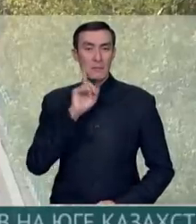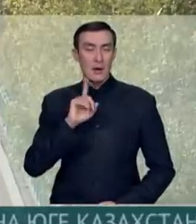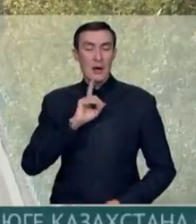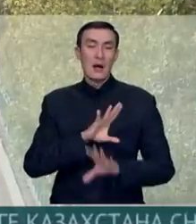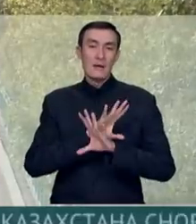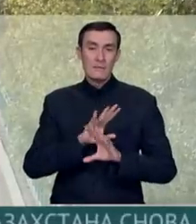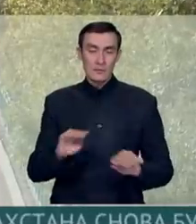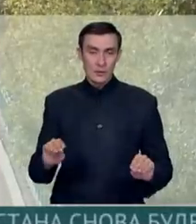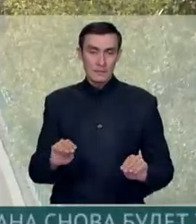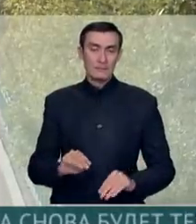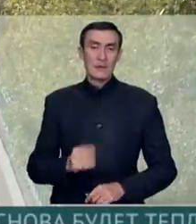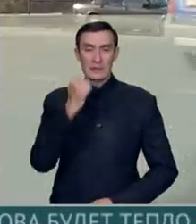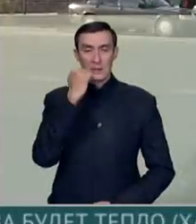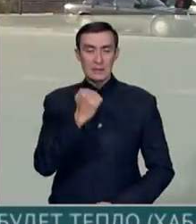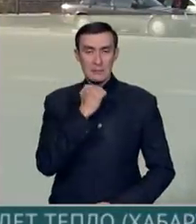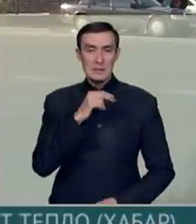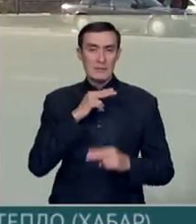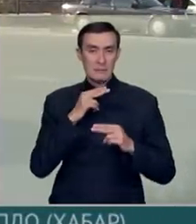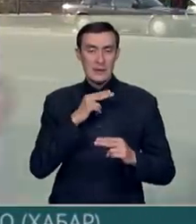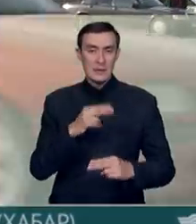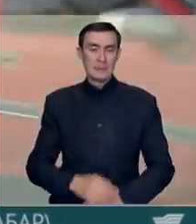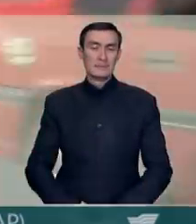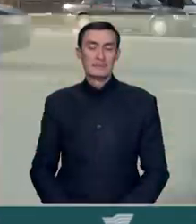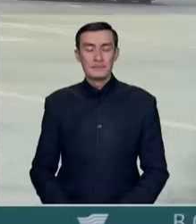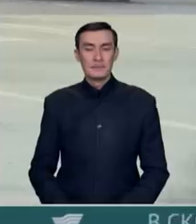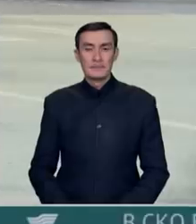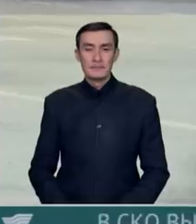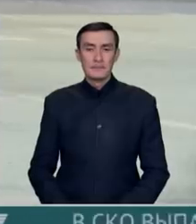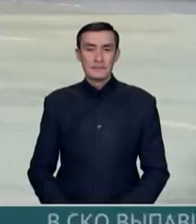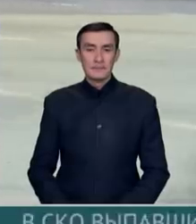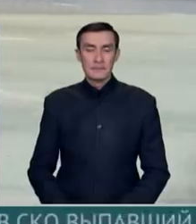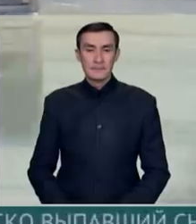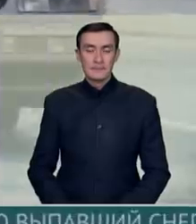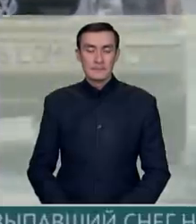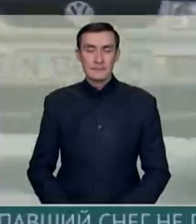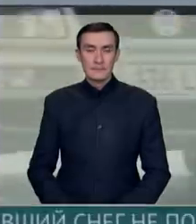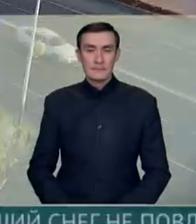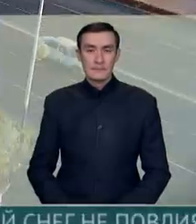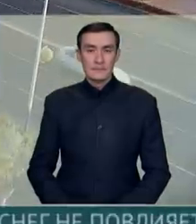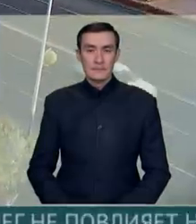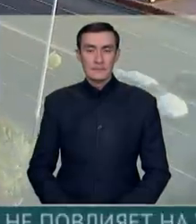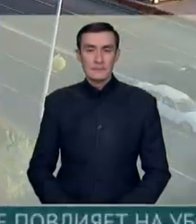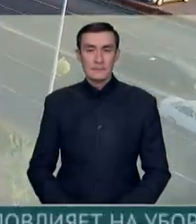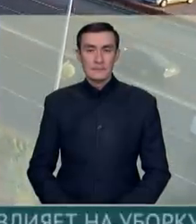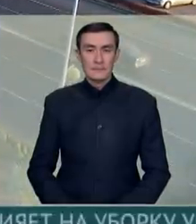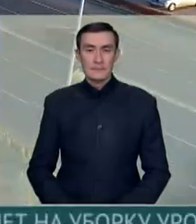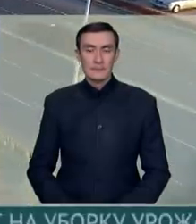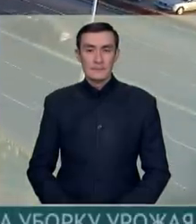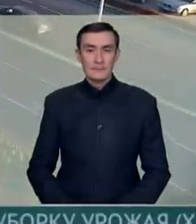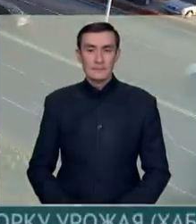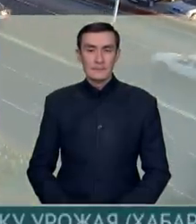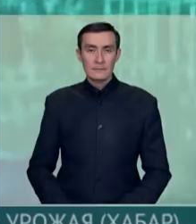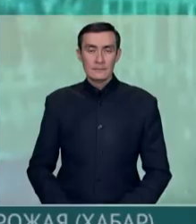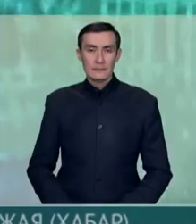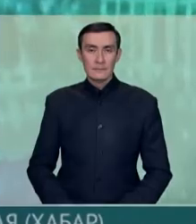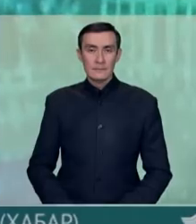все. Мы следим за визитом главы государства в Кызылординскую область и обязательно будем сообщать в следующих выпусках новостей. Салтанат.